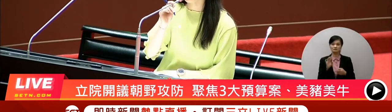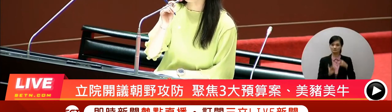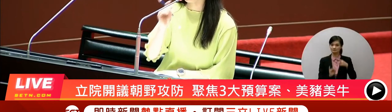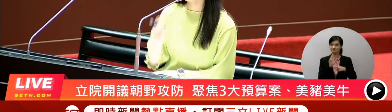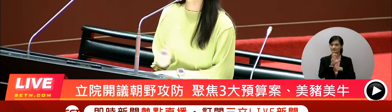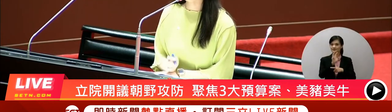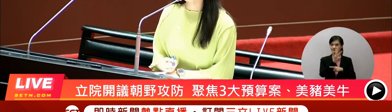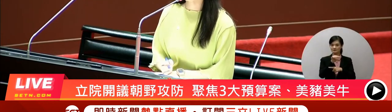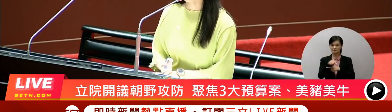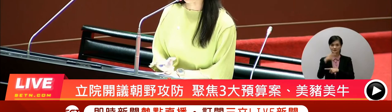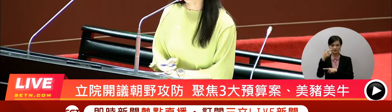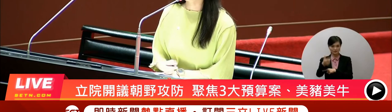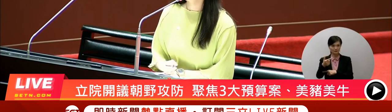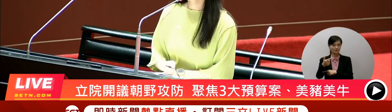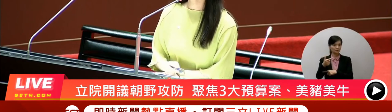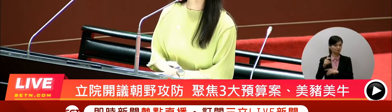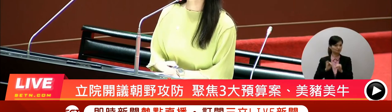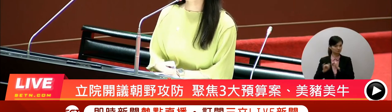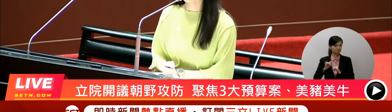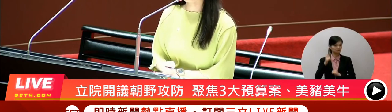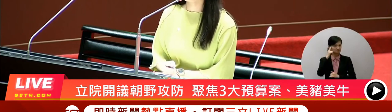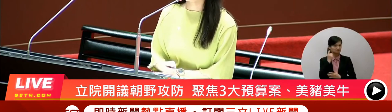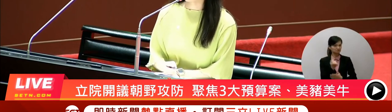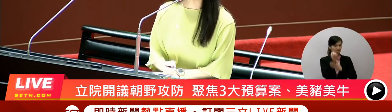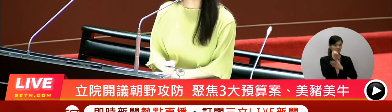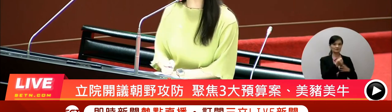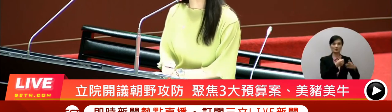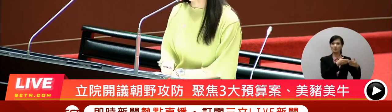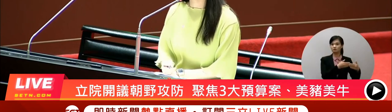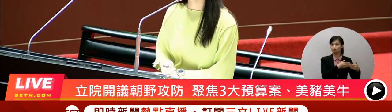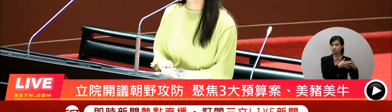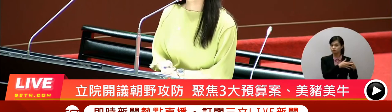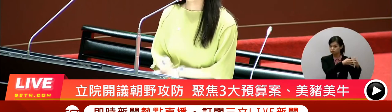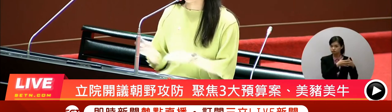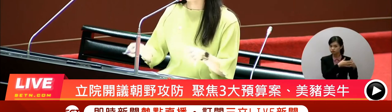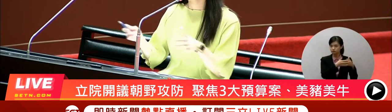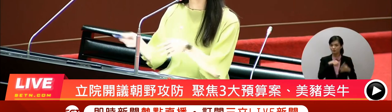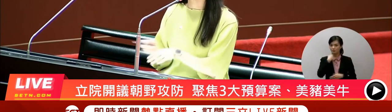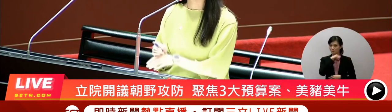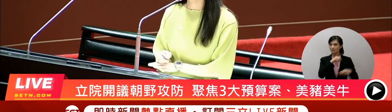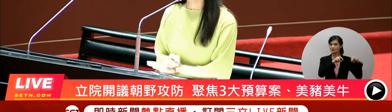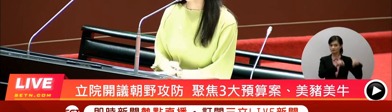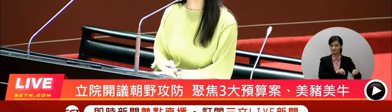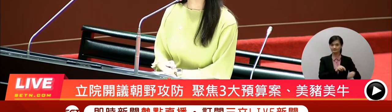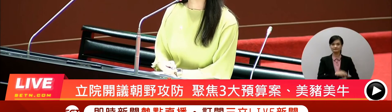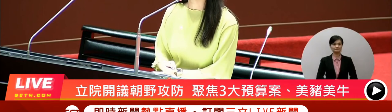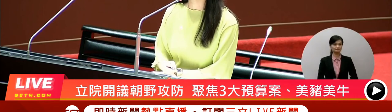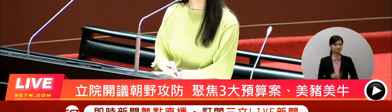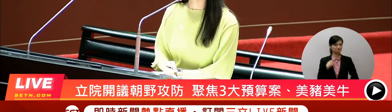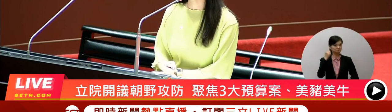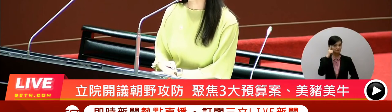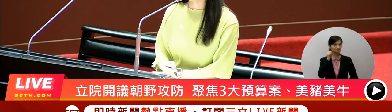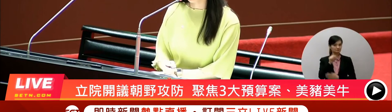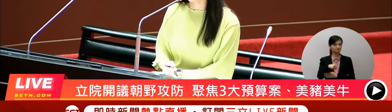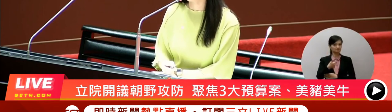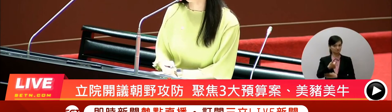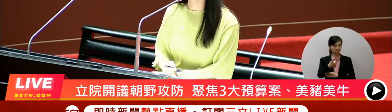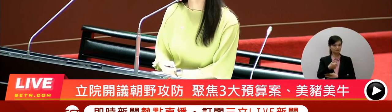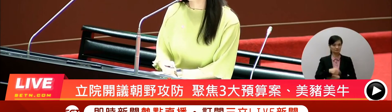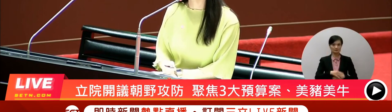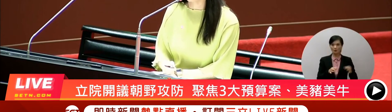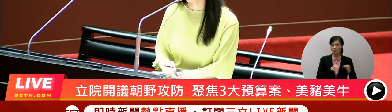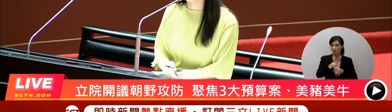美签订 BTA 哦，代表说台湾人其实对于台湾跟美国展开这个双边贸易谈判是有很